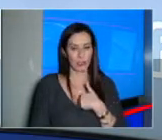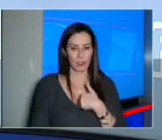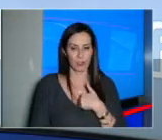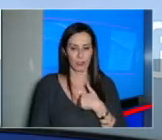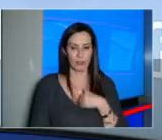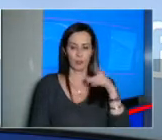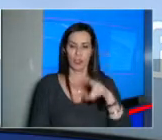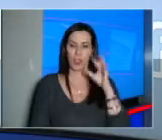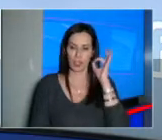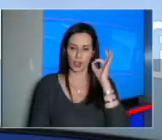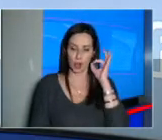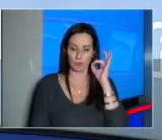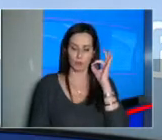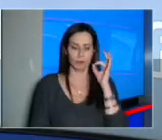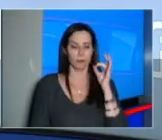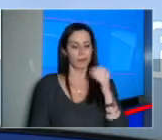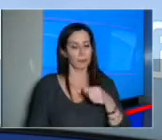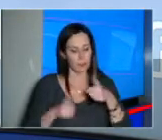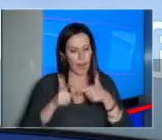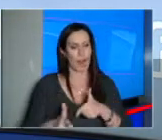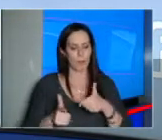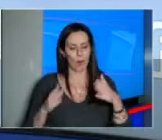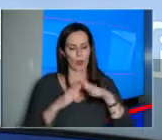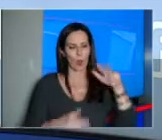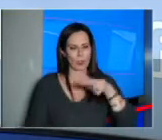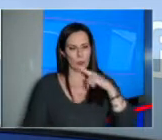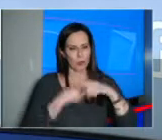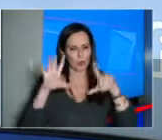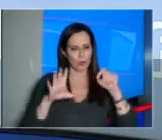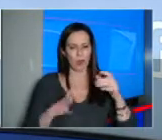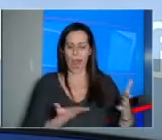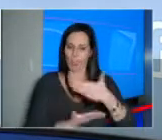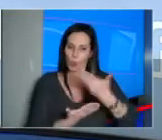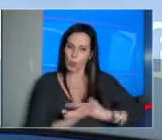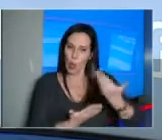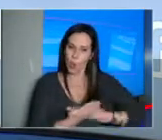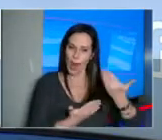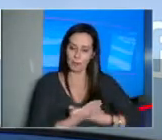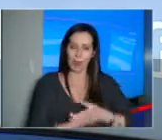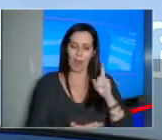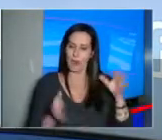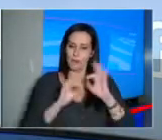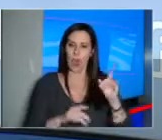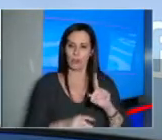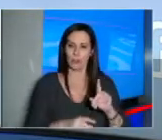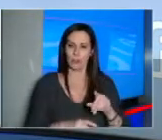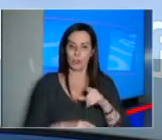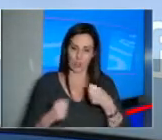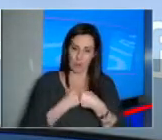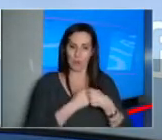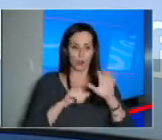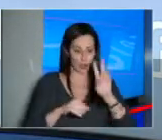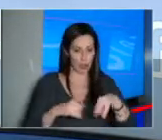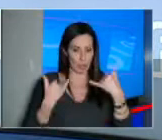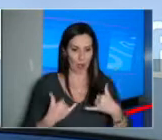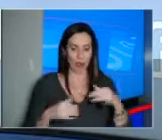יש נשים חד-הוריות שנלחמו לדיור ציבורי בשנות ה-70, אספו את החומרים האלה, אבל אף אחד לא חשב שזה מאבק שגם עכשיו קיים.